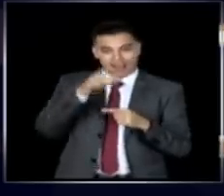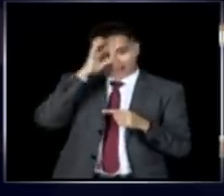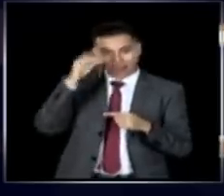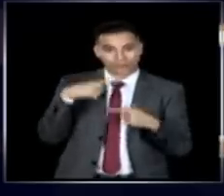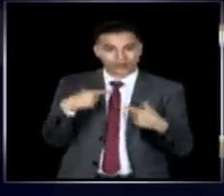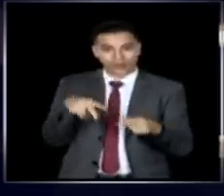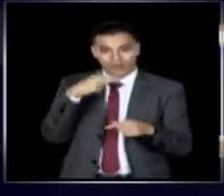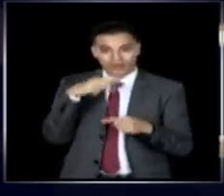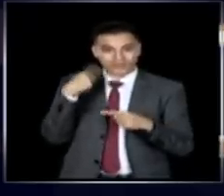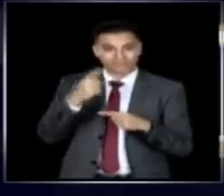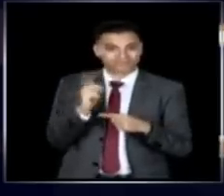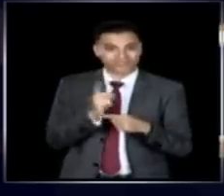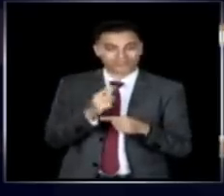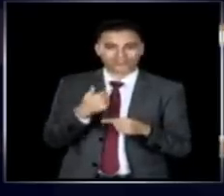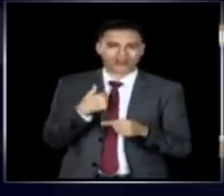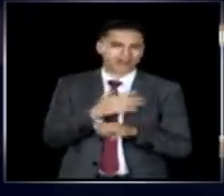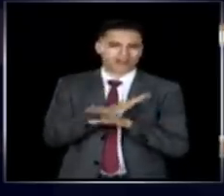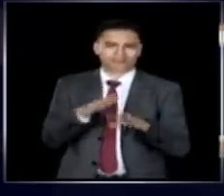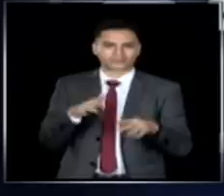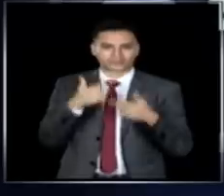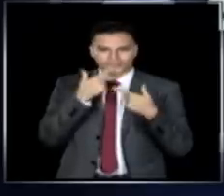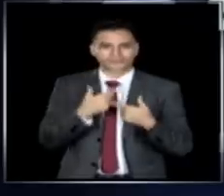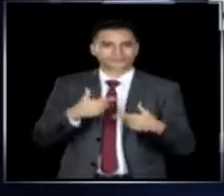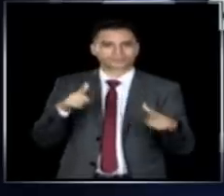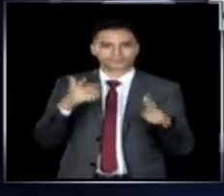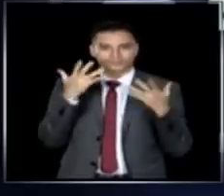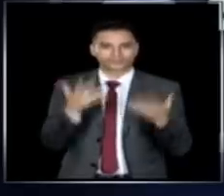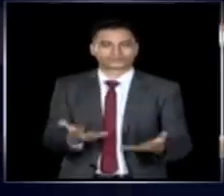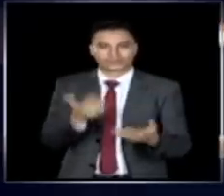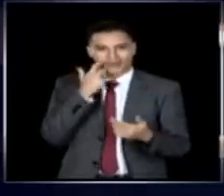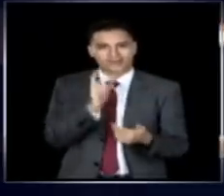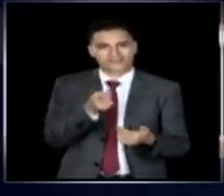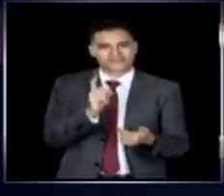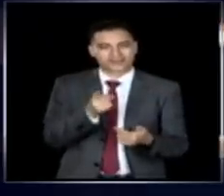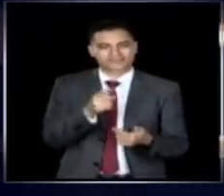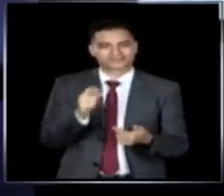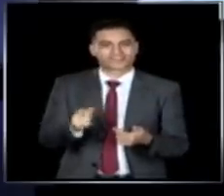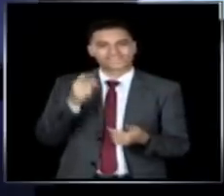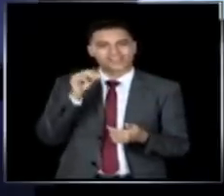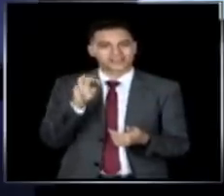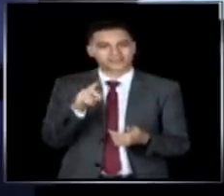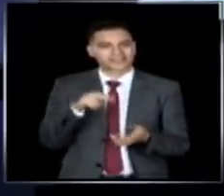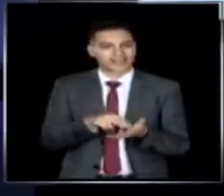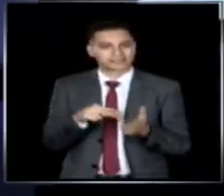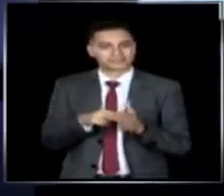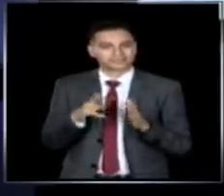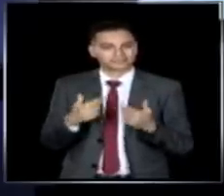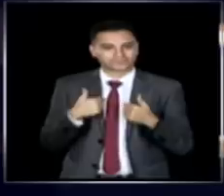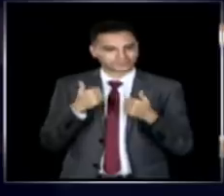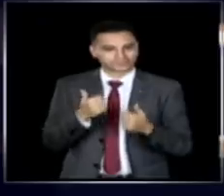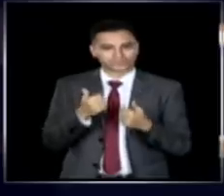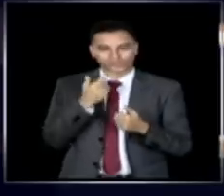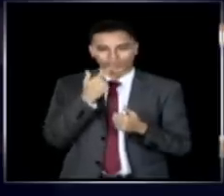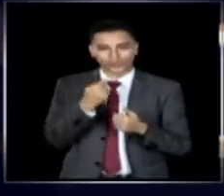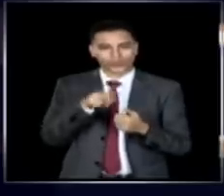جاتش الحلقة اللي جاية خلاص على الهوا هنعلن. ازيك يا فاطمة؟ ازي حضرتك يا مستر؟ انا كويس الحمد لله.